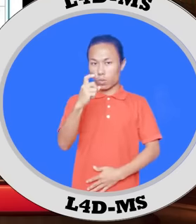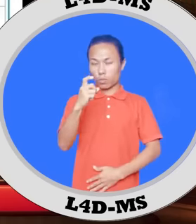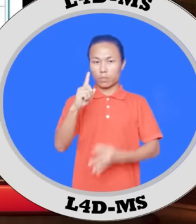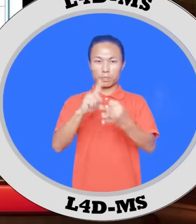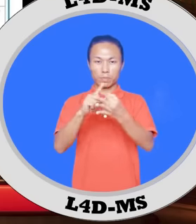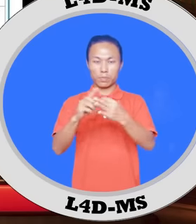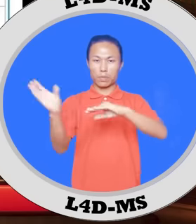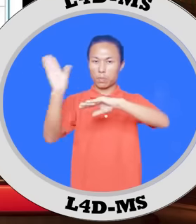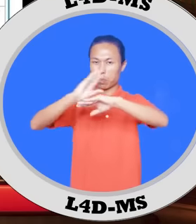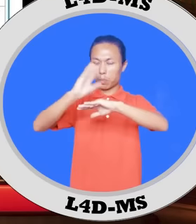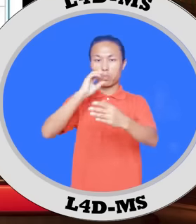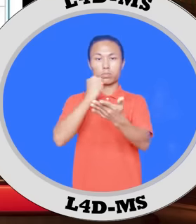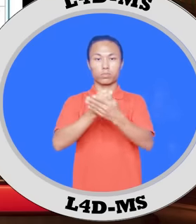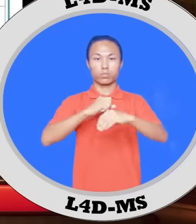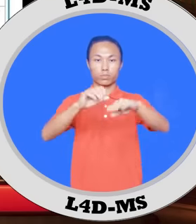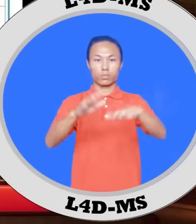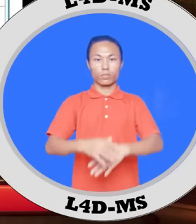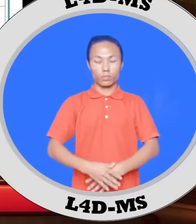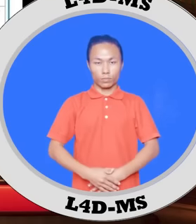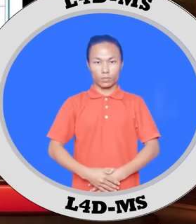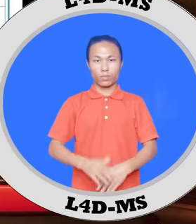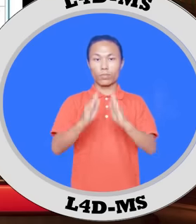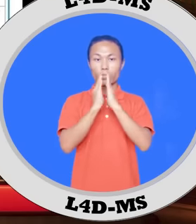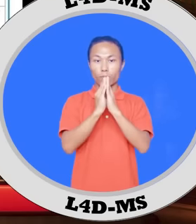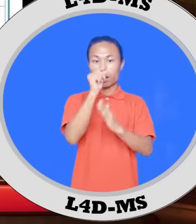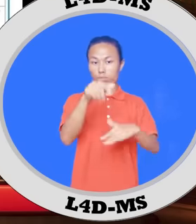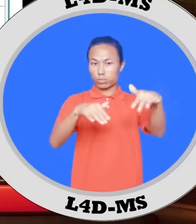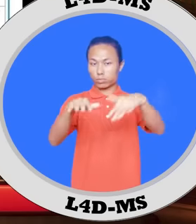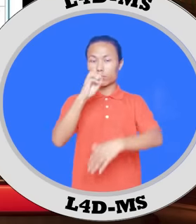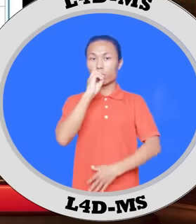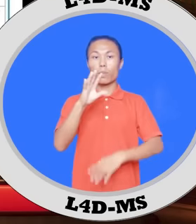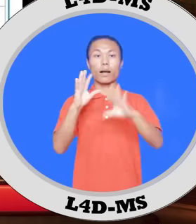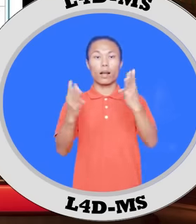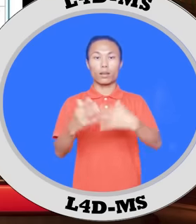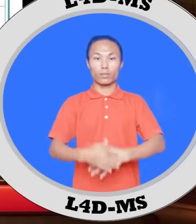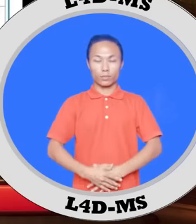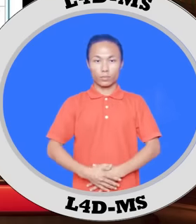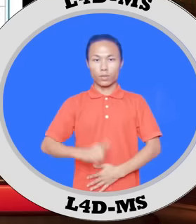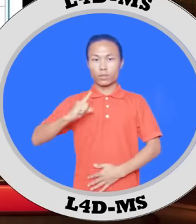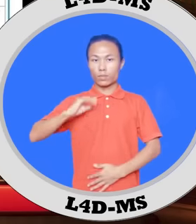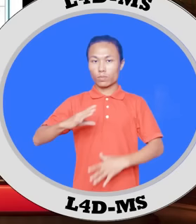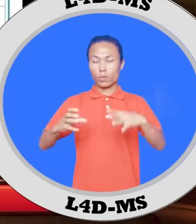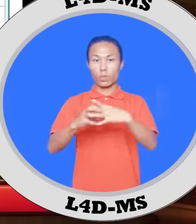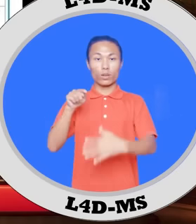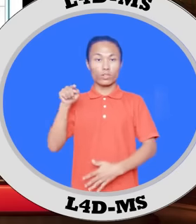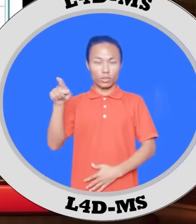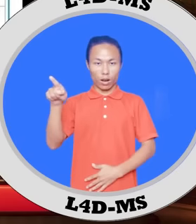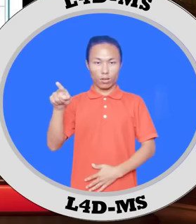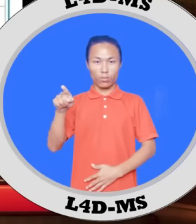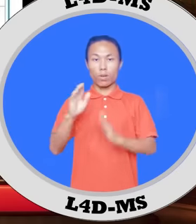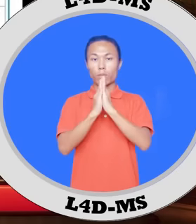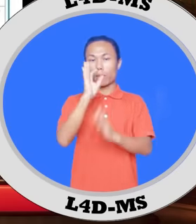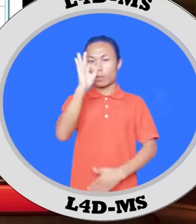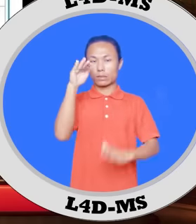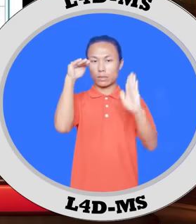ထက်ရောက်မှမီးလဲမမှန်မီတာကားလည်းနှစ်ဆကျော်ငွေကြေးတွေကလည်းဖောင်းပွားဝင်ငွေတွေကလည်းမတိုးလာနဲ့အကုန်ဒုက္ခရောက်နေရလို့